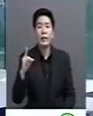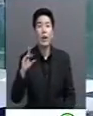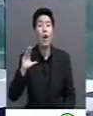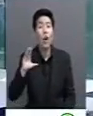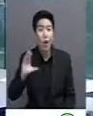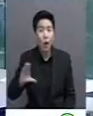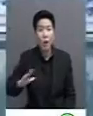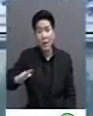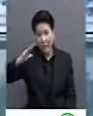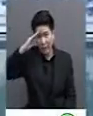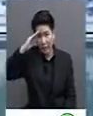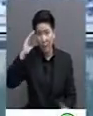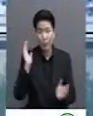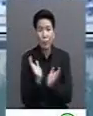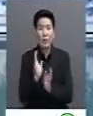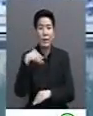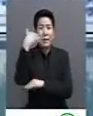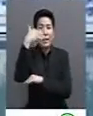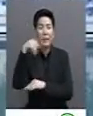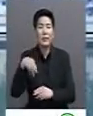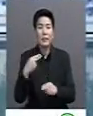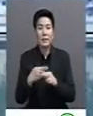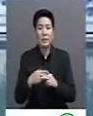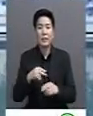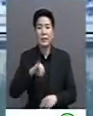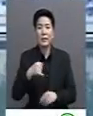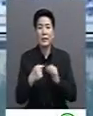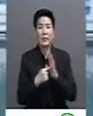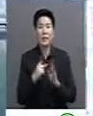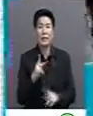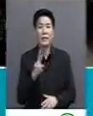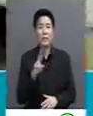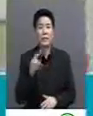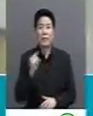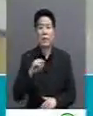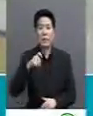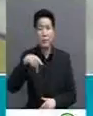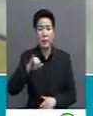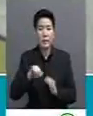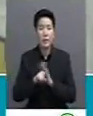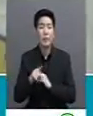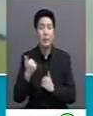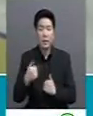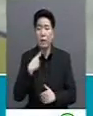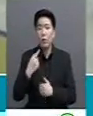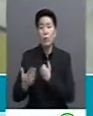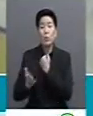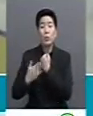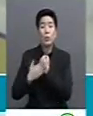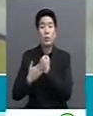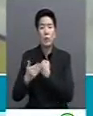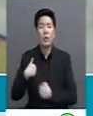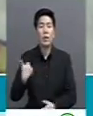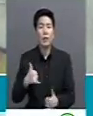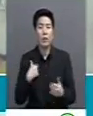Line ของผู้บัญชาการตำรวจแห่งชาติฮะพลตำรวจเอกจักรทิพย์ชัยจินดาไปชวนให้พลตำรวจเอกจักรทิพย์ชัยจินด